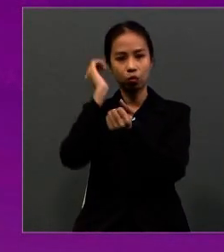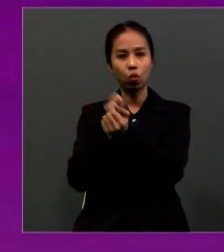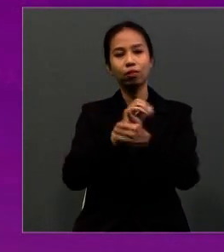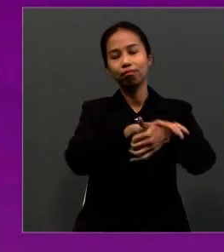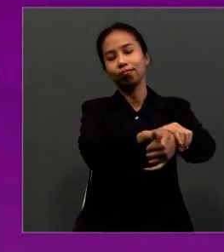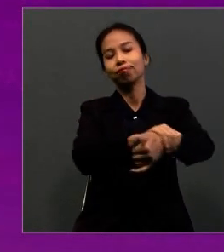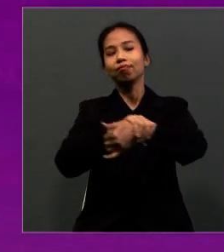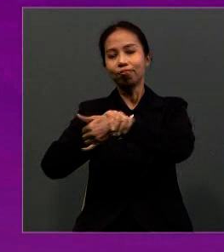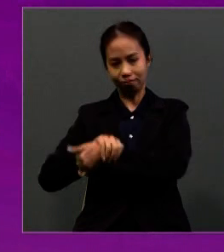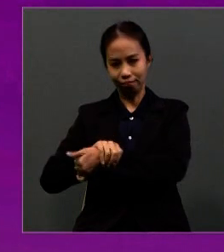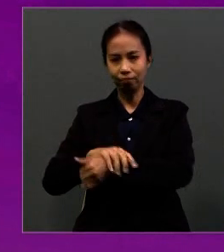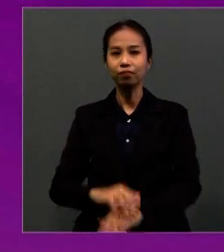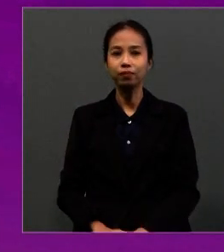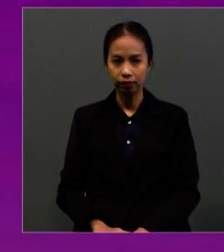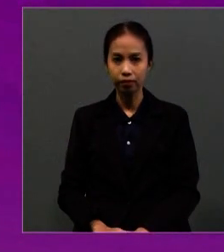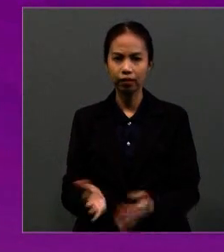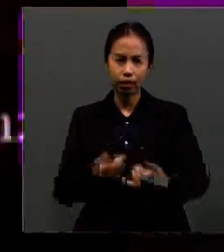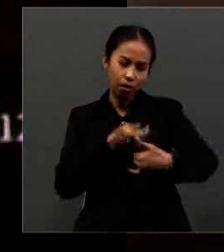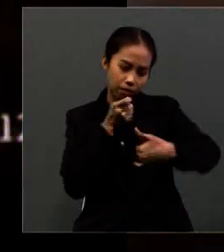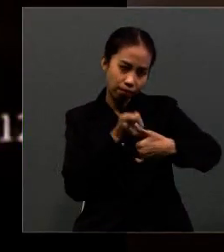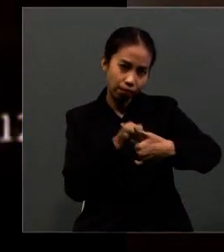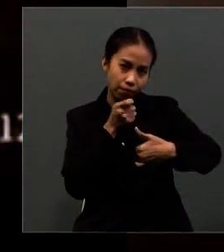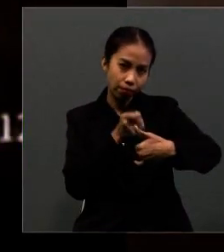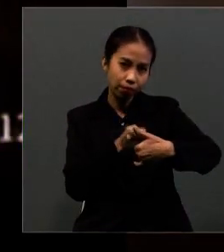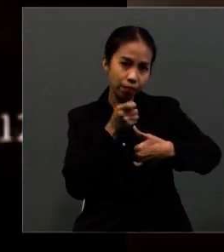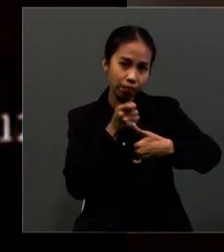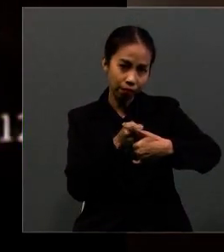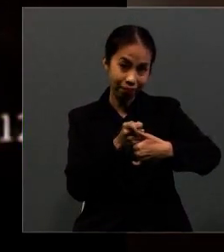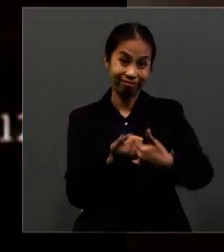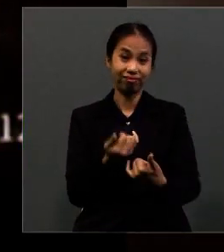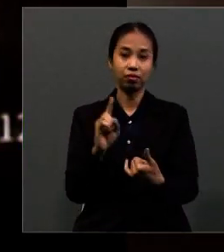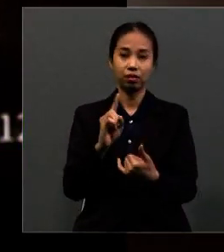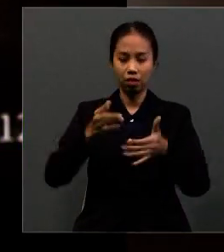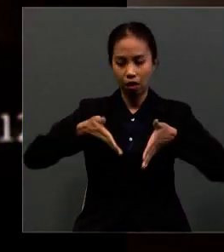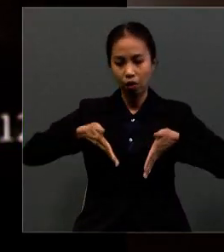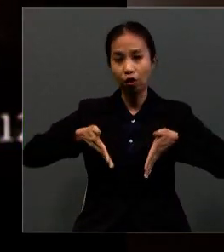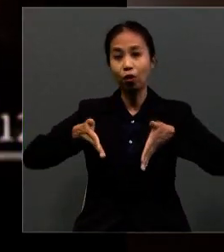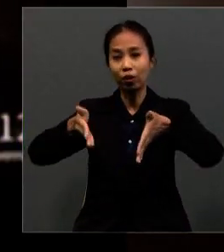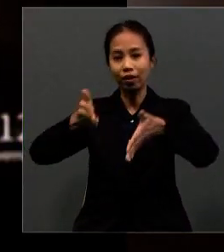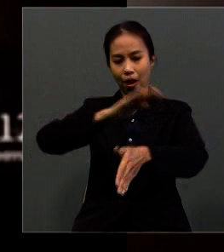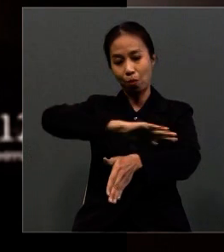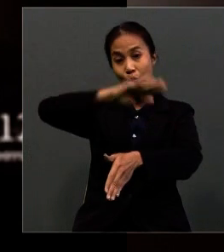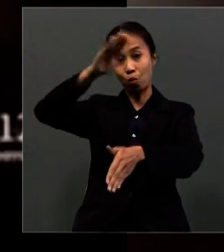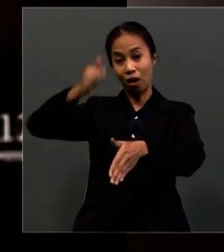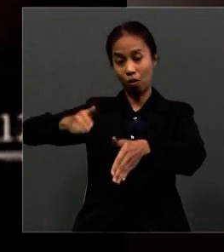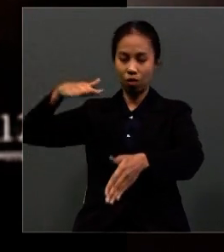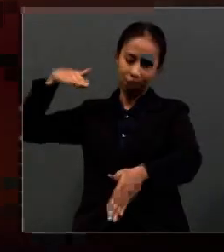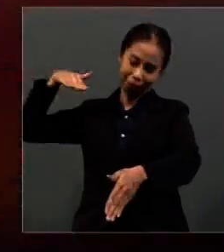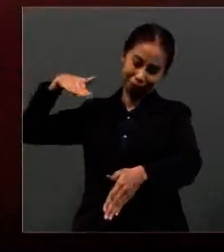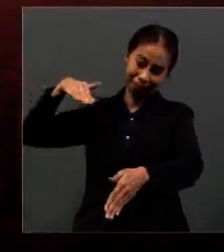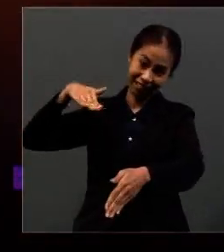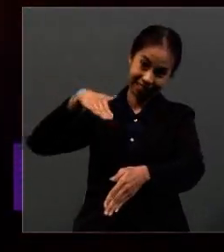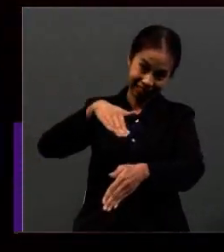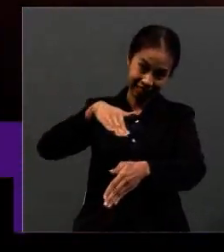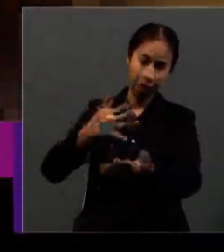ตัวไปดำเนินคดีจากการสอบสวนเบื้องต้นนะครับเพราะว่าจุดที่เกิดเหตุนั้นเป็นทางวิ่งลงเนินเขาลาดยาวและ